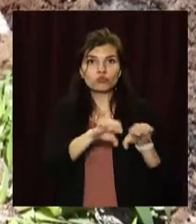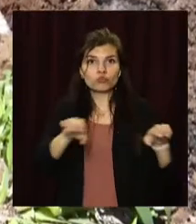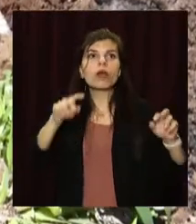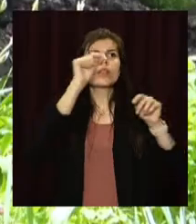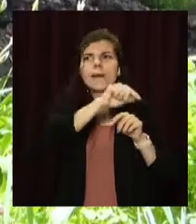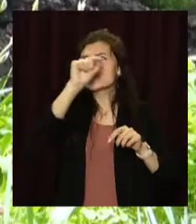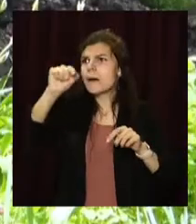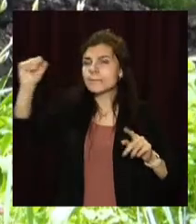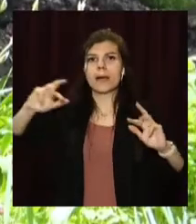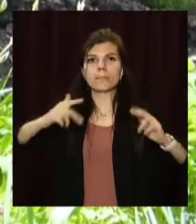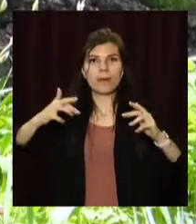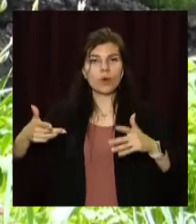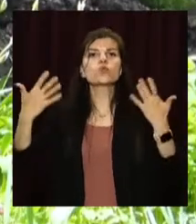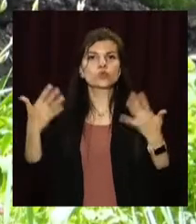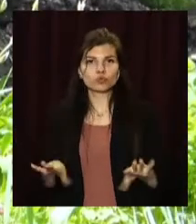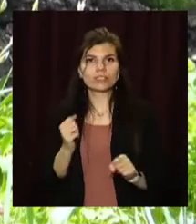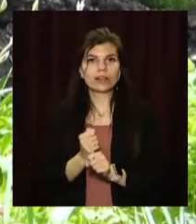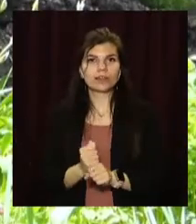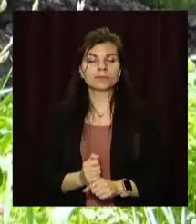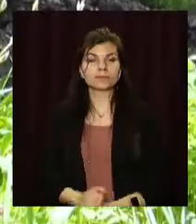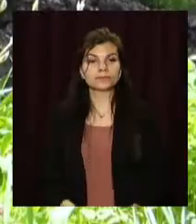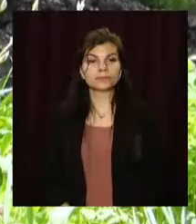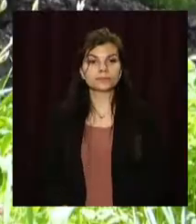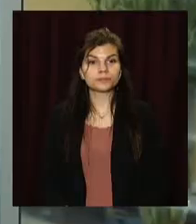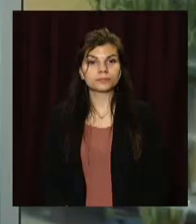Роман Івашинов, «Опен'юз», телеканал «Відкритий».